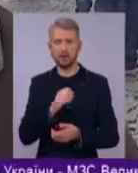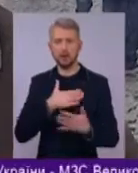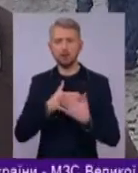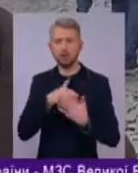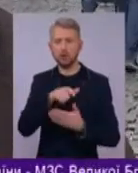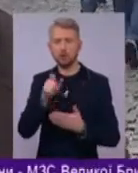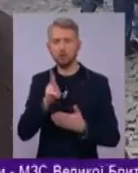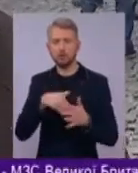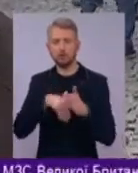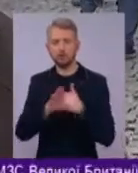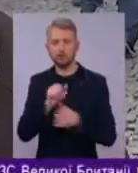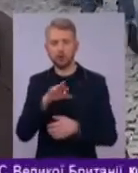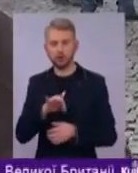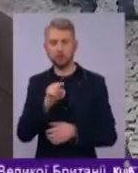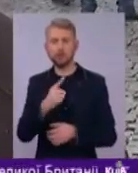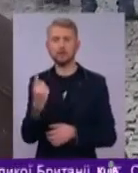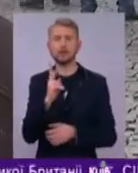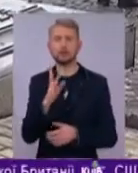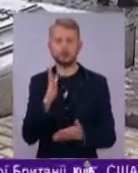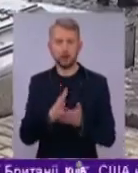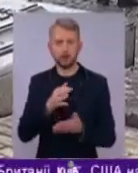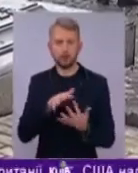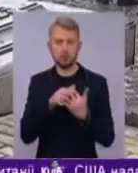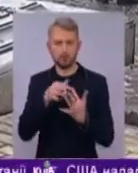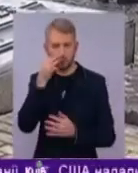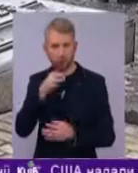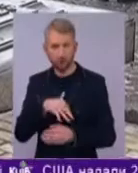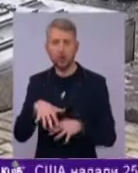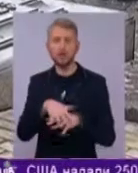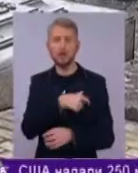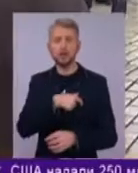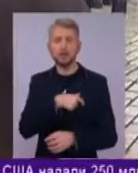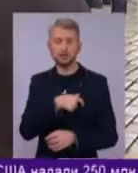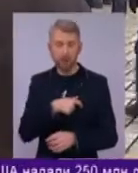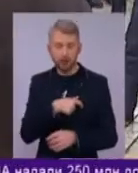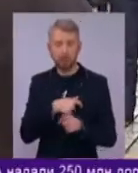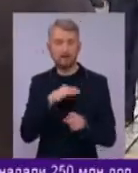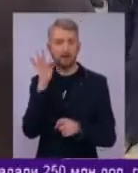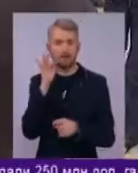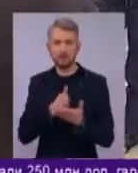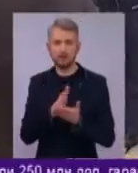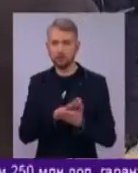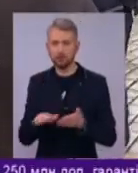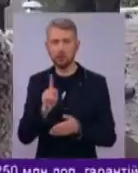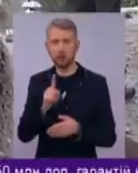які пішли в АТО. Тому що вони єдині, які мали бойовий досвід. Нардеп в Афганістані не служив, але теорію